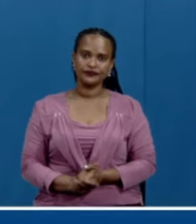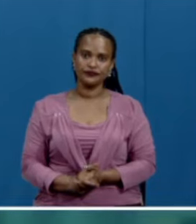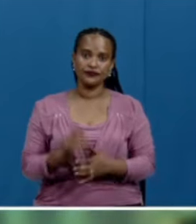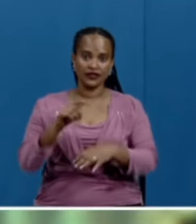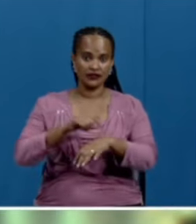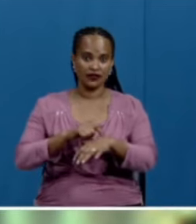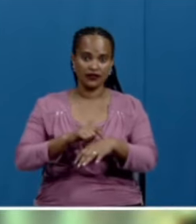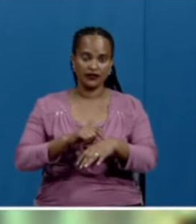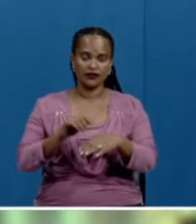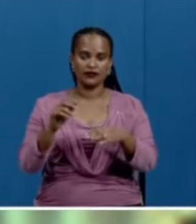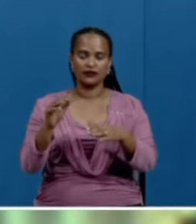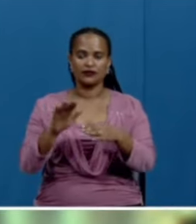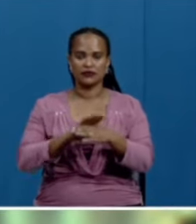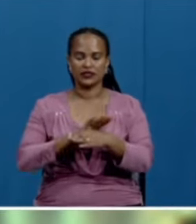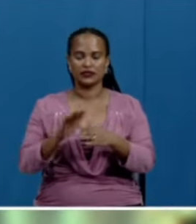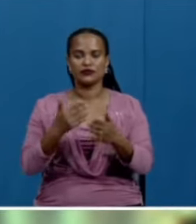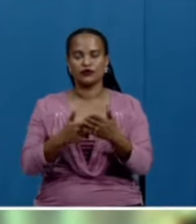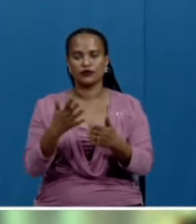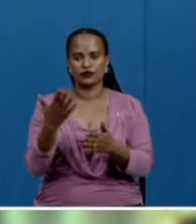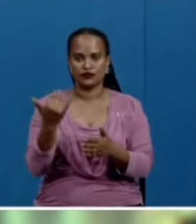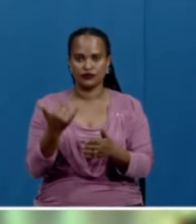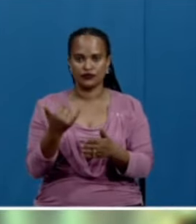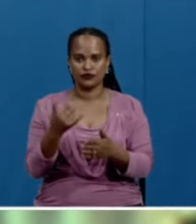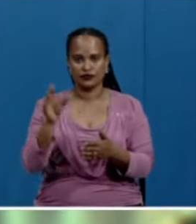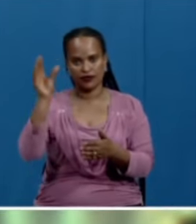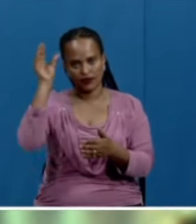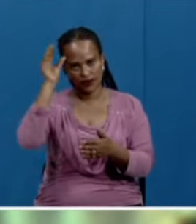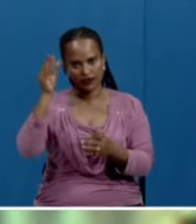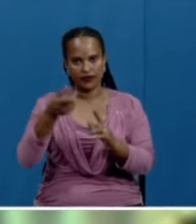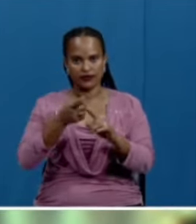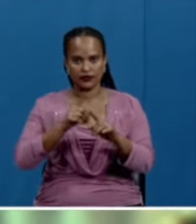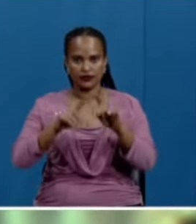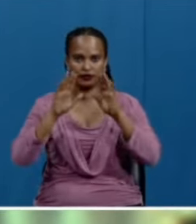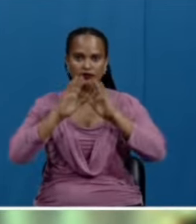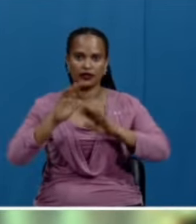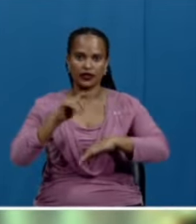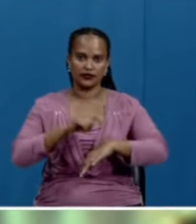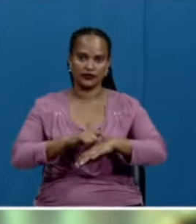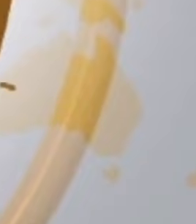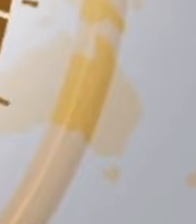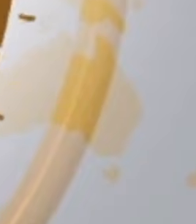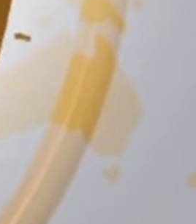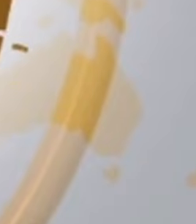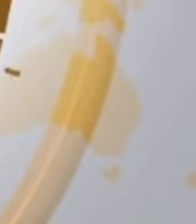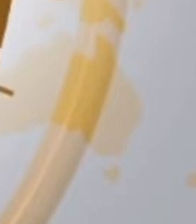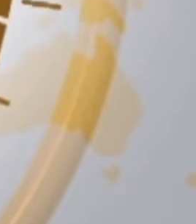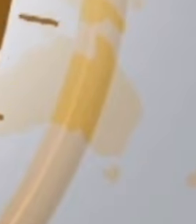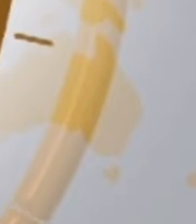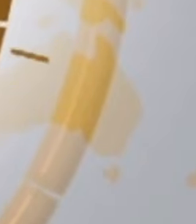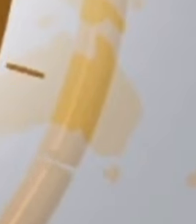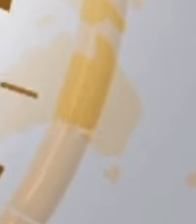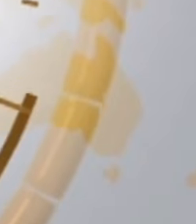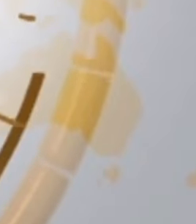نساعات زحازنا يوم مصابزوات بيزنس جاتو من مسلين يوروم ناو حابن كمل لسكم سنة اقزام